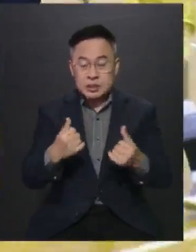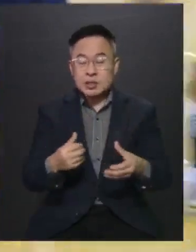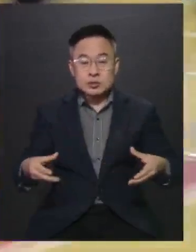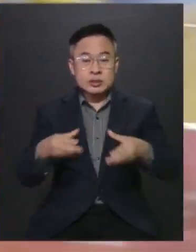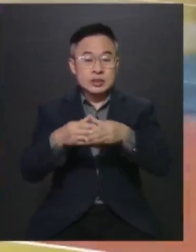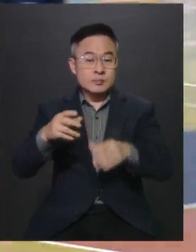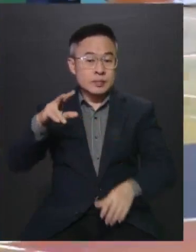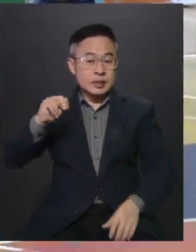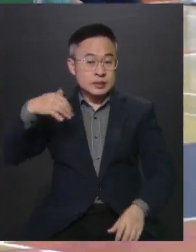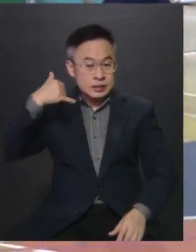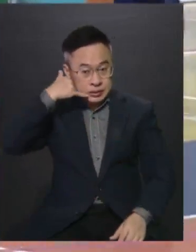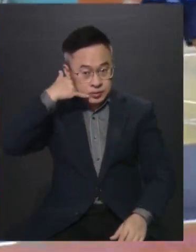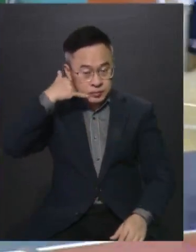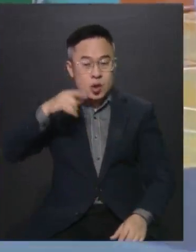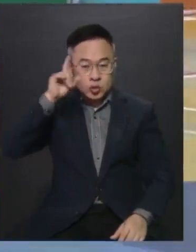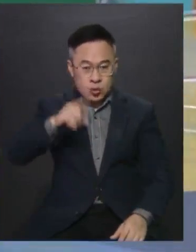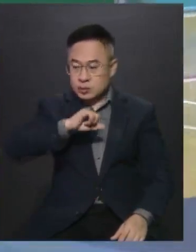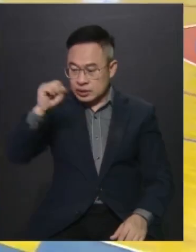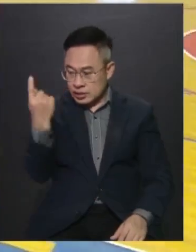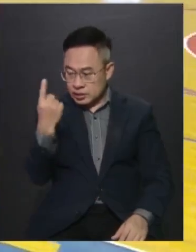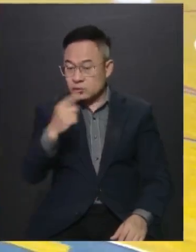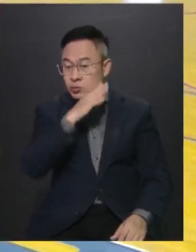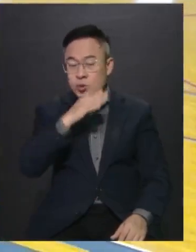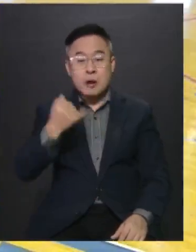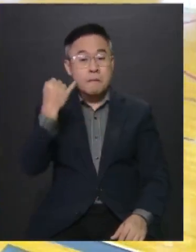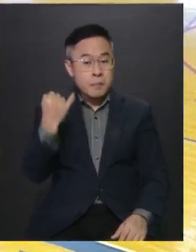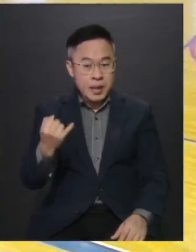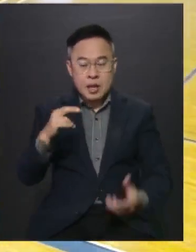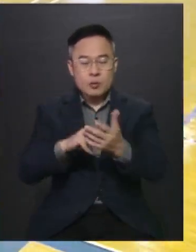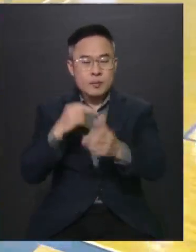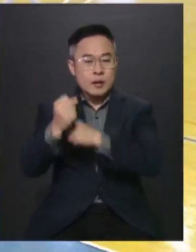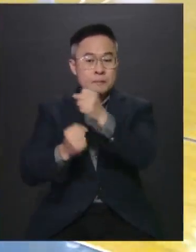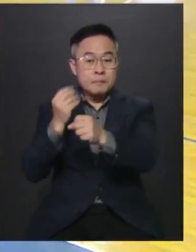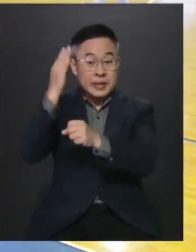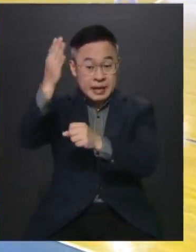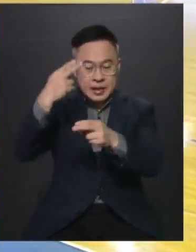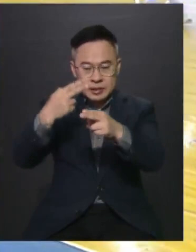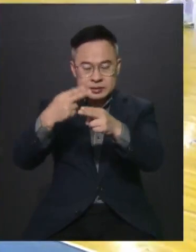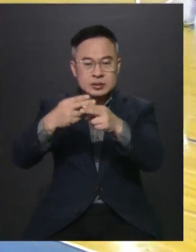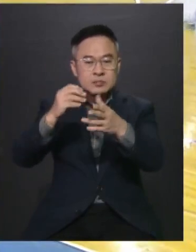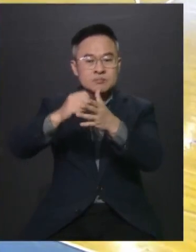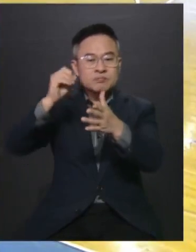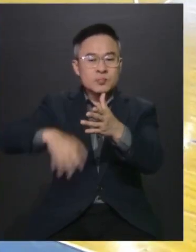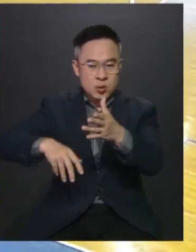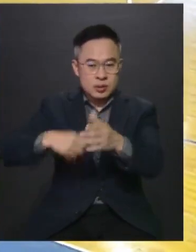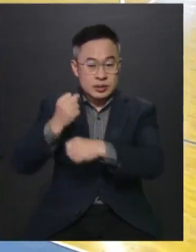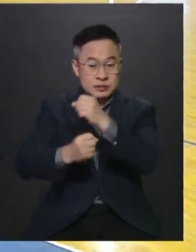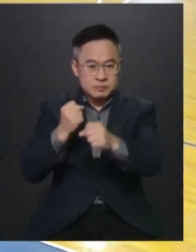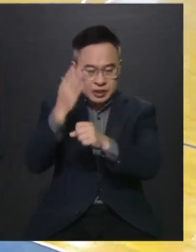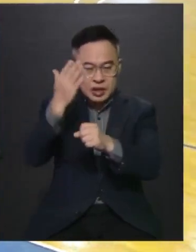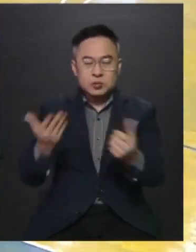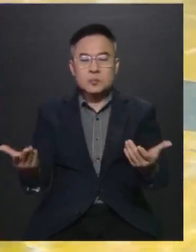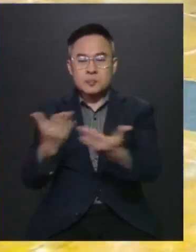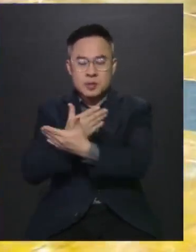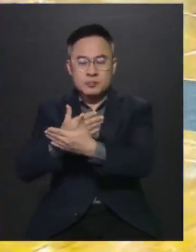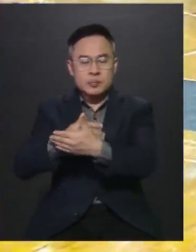ให้ได้ครับแต่ว่าเริ่มเกมมาเป็นบูเวฟชลบุรีที่โอ้โหฟอร์มโหดเลยครับออกนำทีมเจ้าบ้านไปก่อนถึง 8-0 ครับโดยมีนักเตะ2คนที่ทำแ